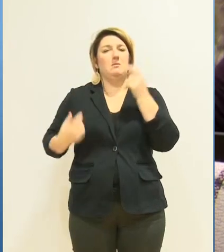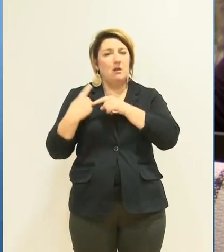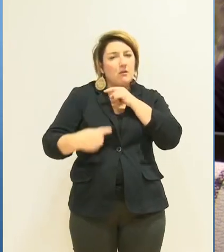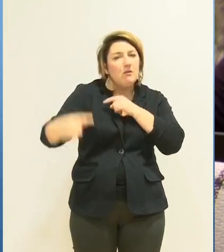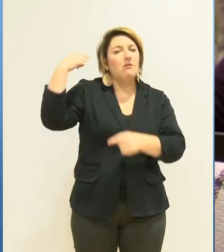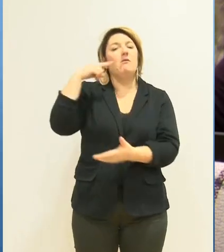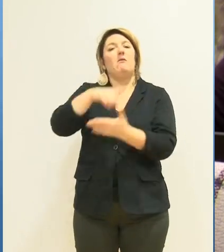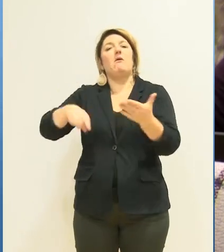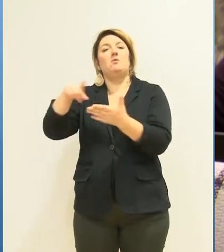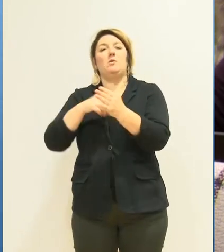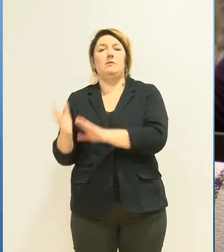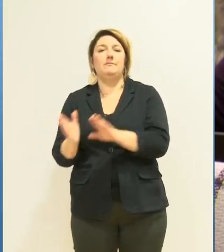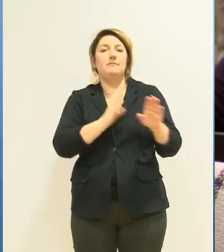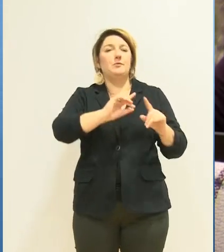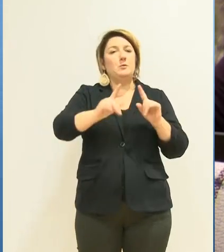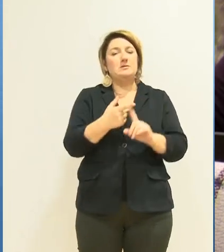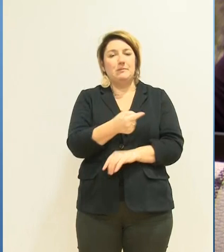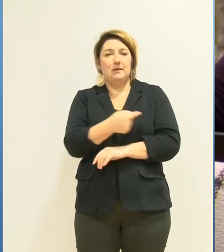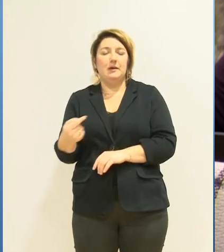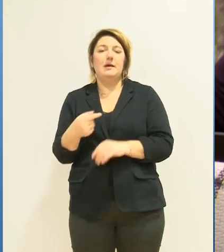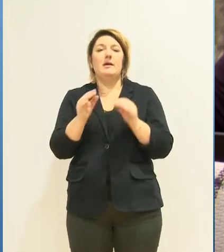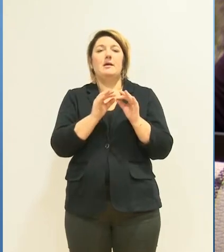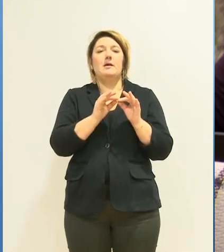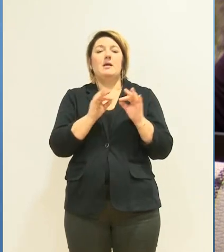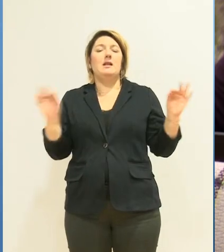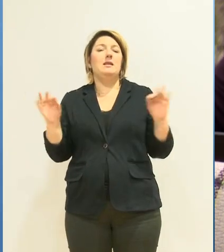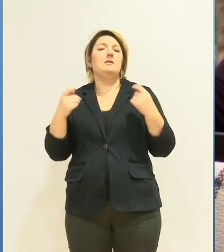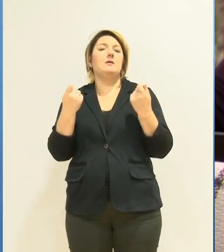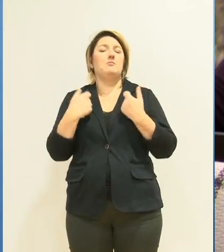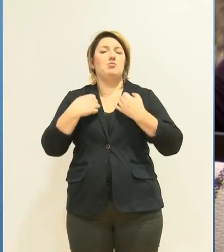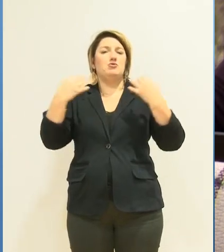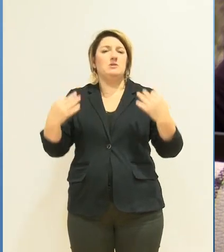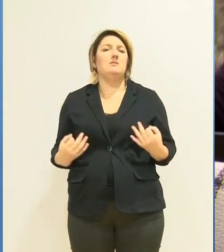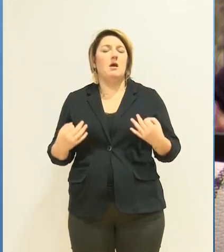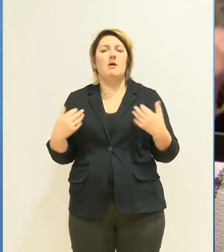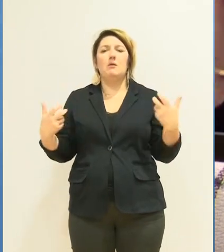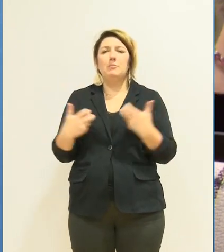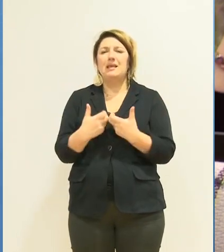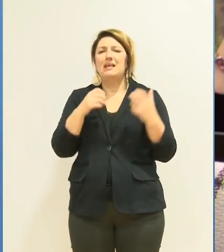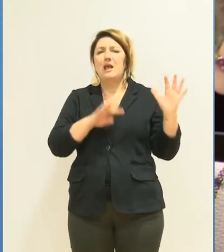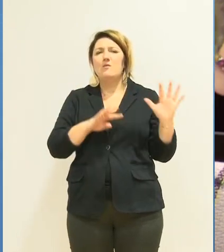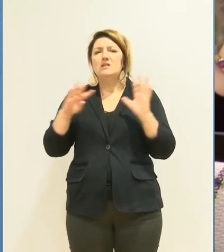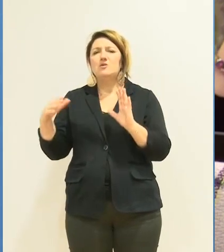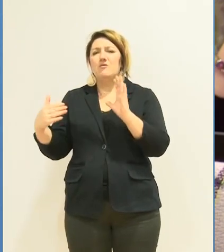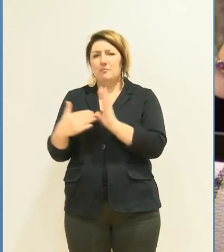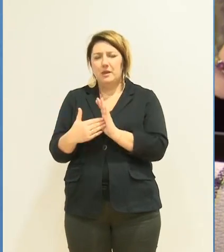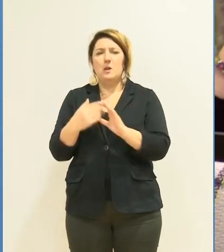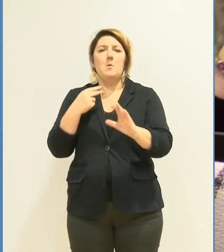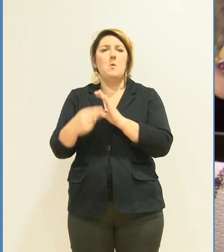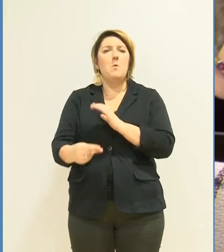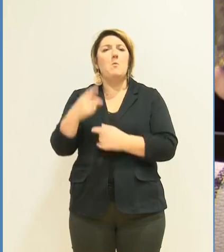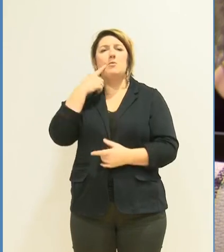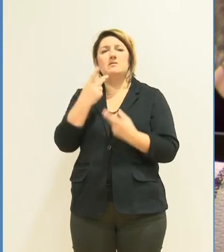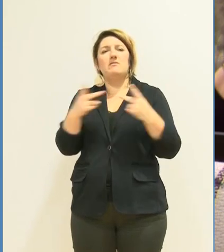deuxième tir est de réduire la ligne budgétaire d'un montant de 99 milles euros correspondant à la contribution financière de la ville